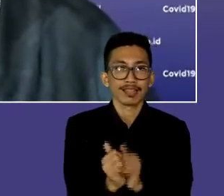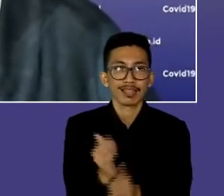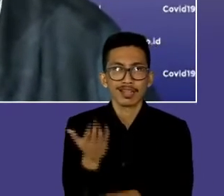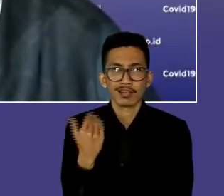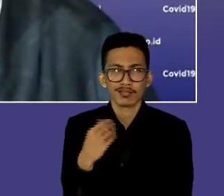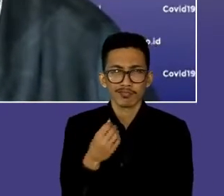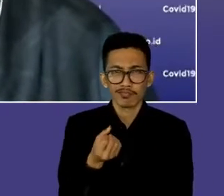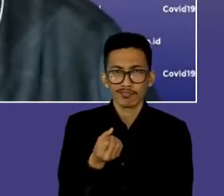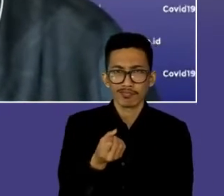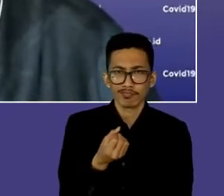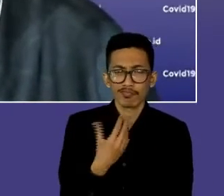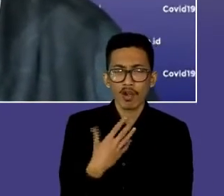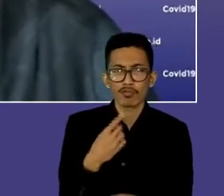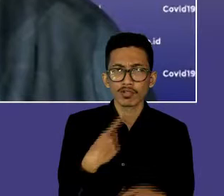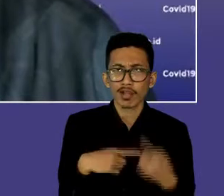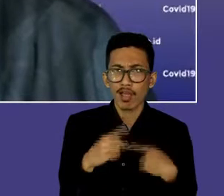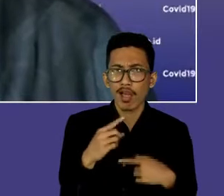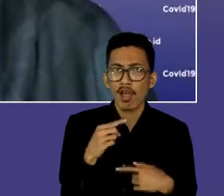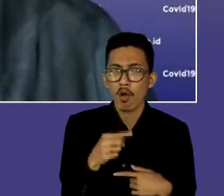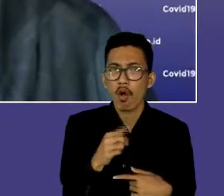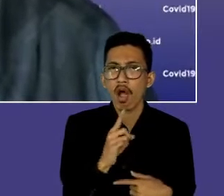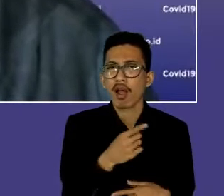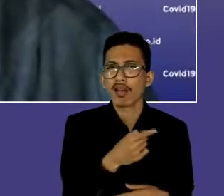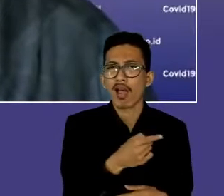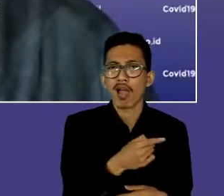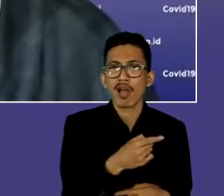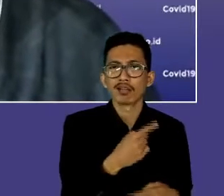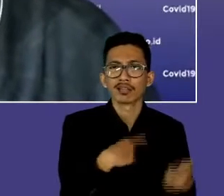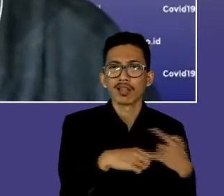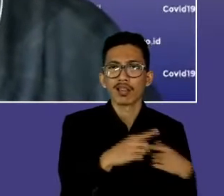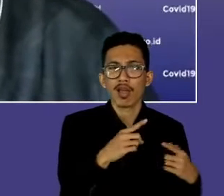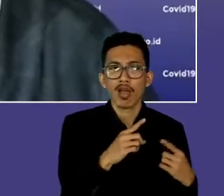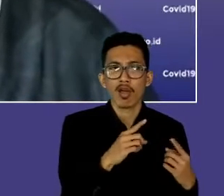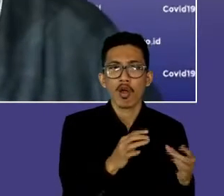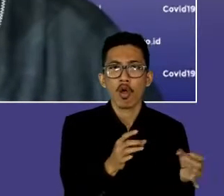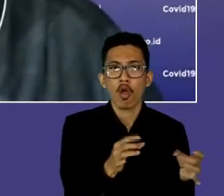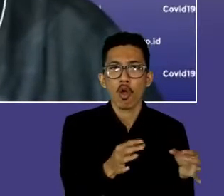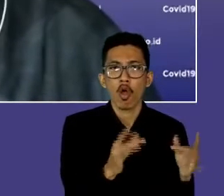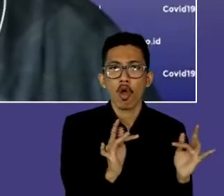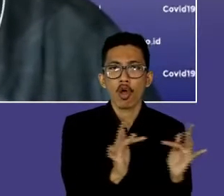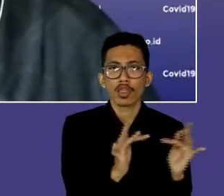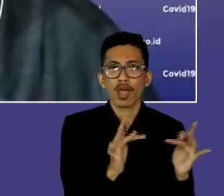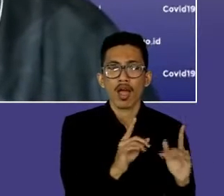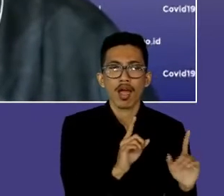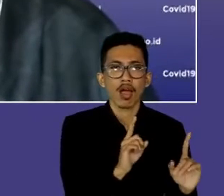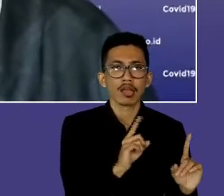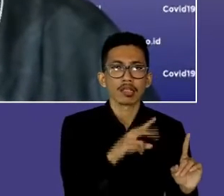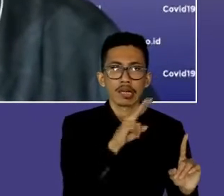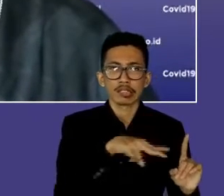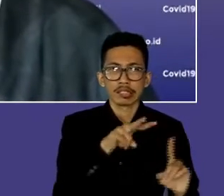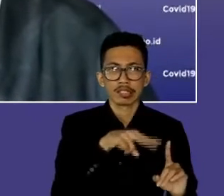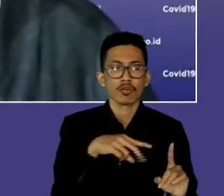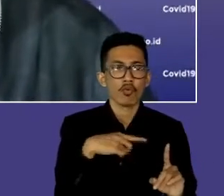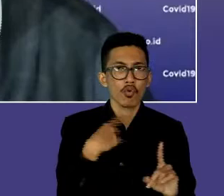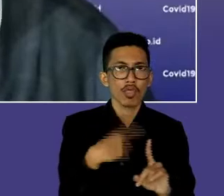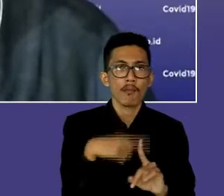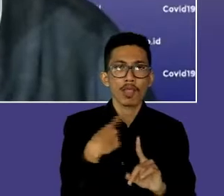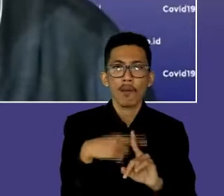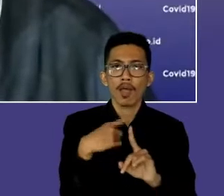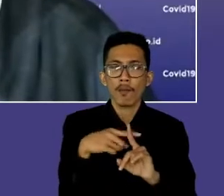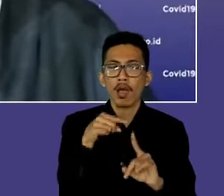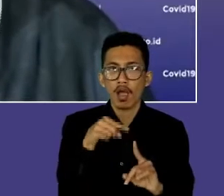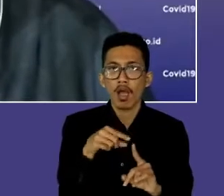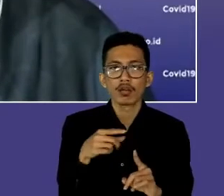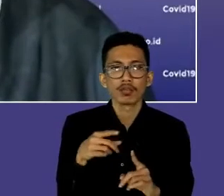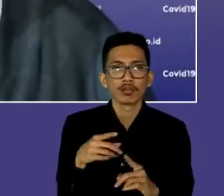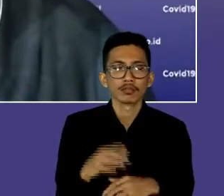tadi saya waktu dapat cerita, wah itu sudah ada ceritaan kontak tracing yang nambah cukup banyak. Kan sesuai